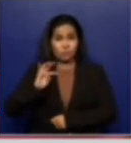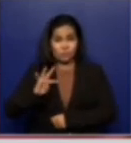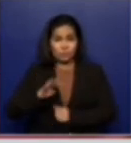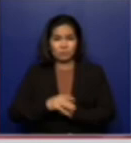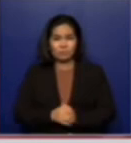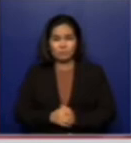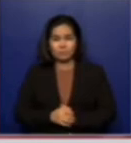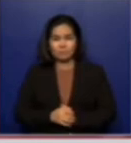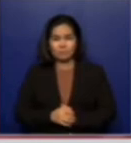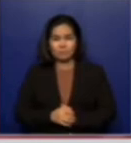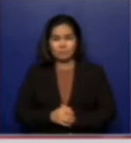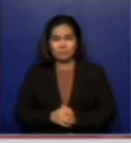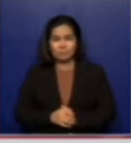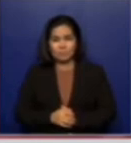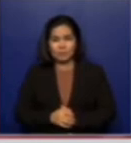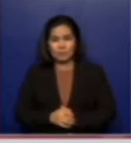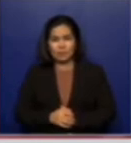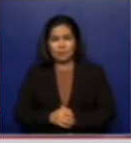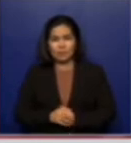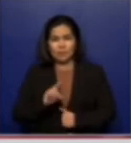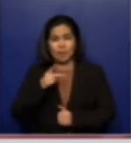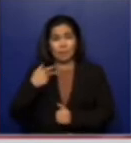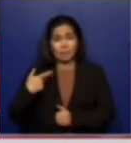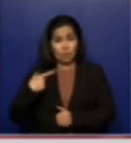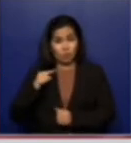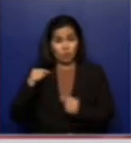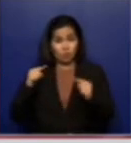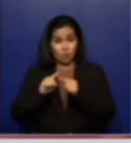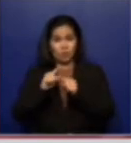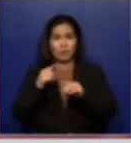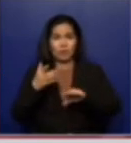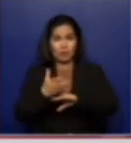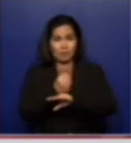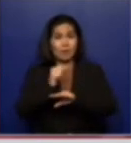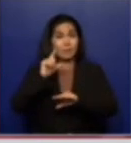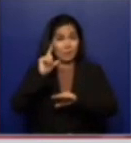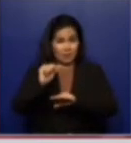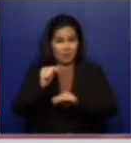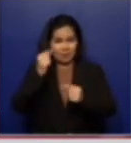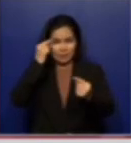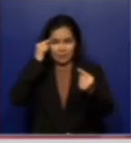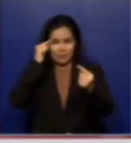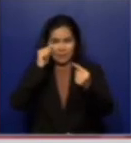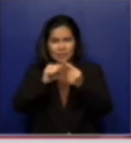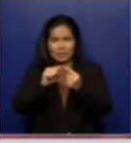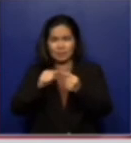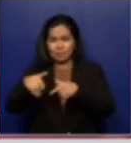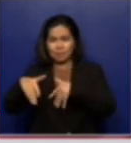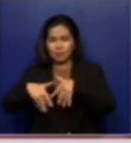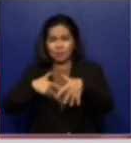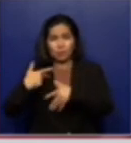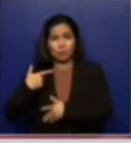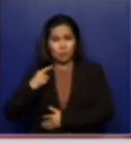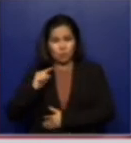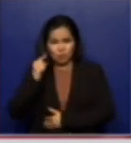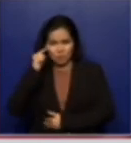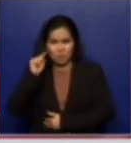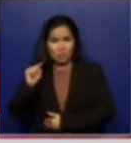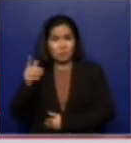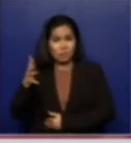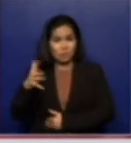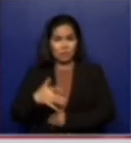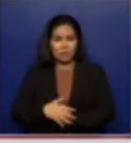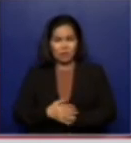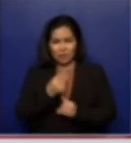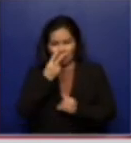ช้ประโยชน์ทางการเมืองของรัฐบาลเป็นหลักไม่คำนึงถึงผลประโยชน์ของพี่น้องประชาชนขาดความเห